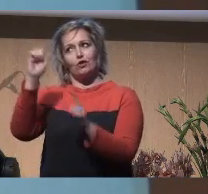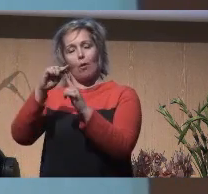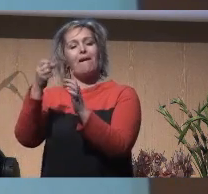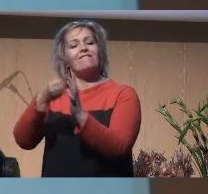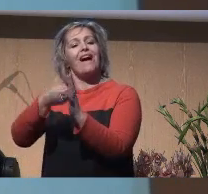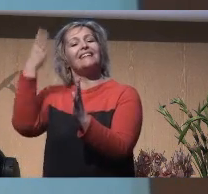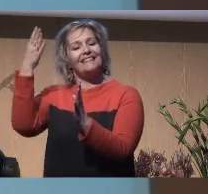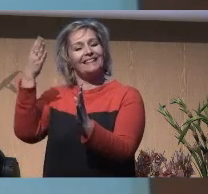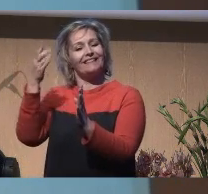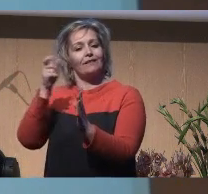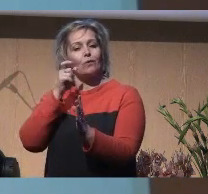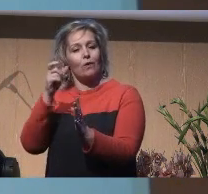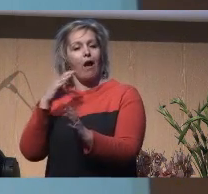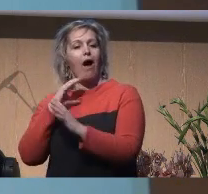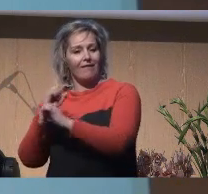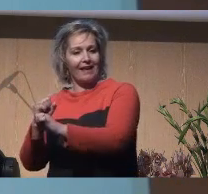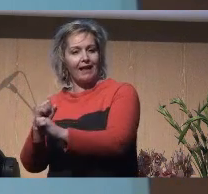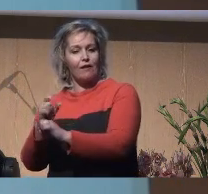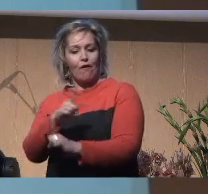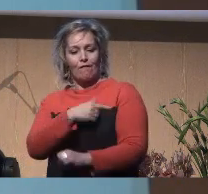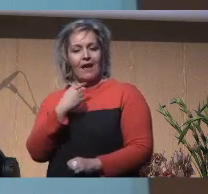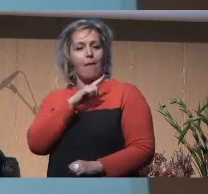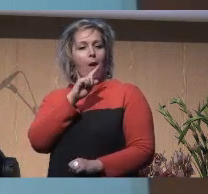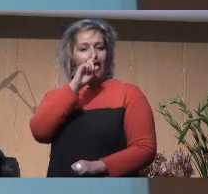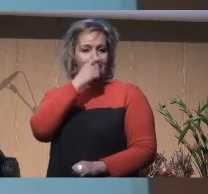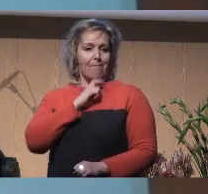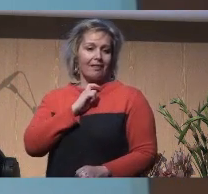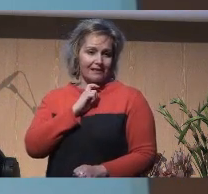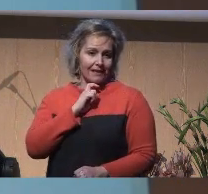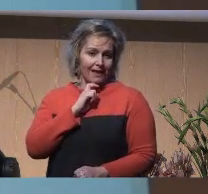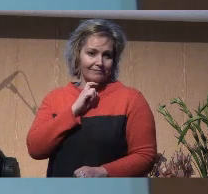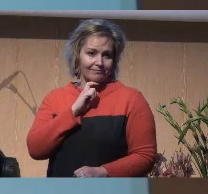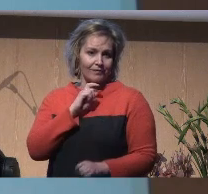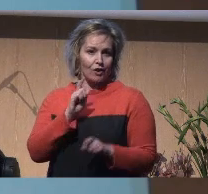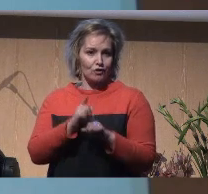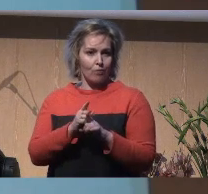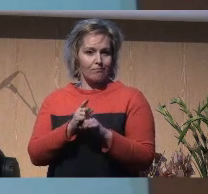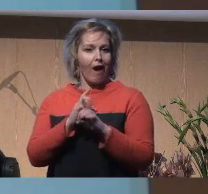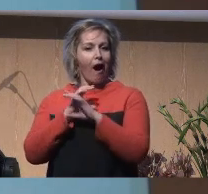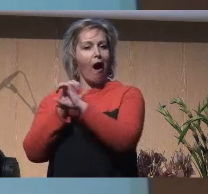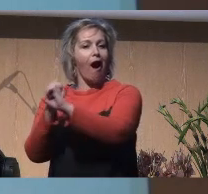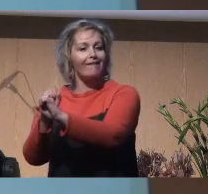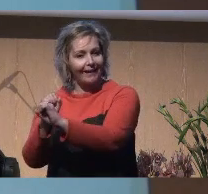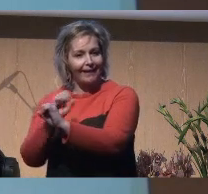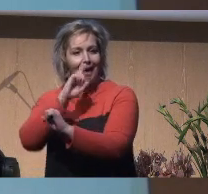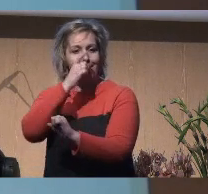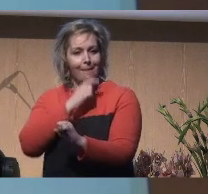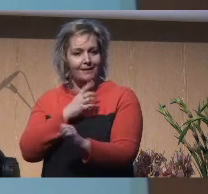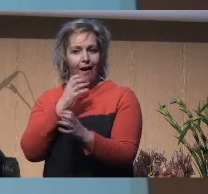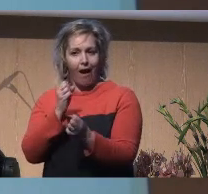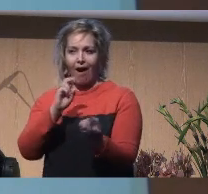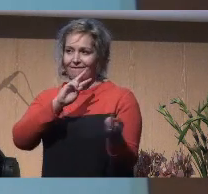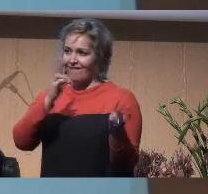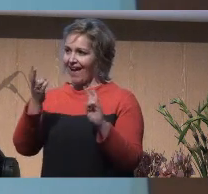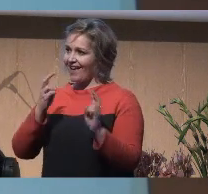verdi. For vi er bare mennesker som avhengige mennesker av